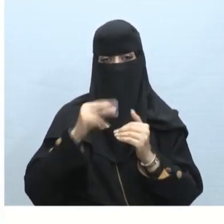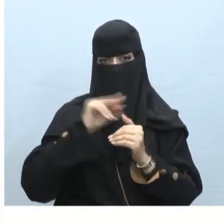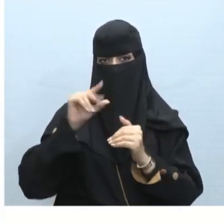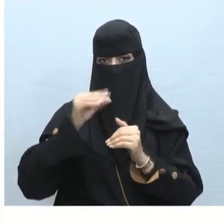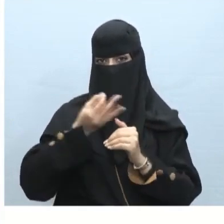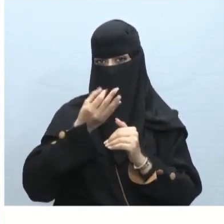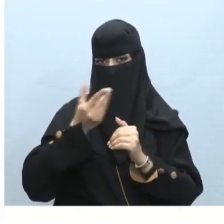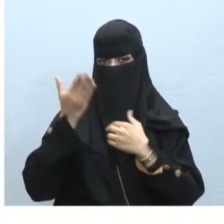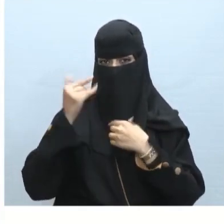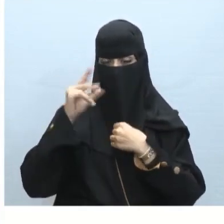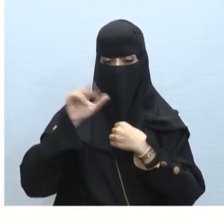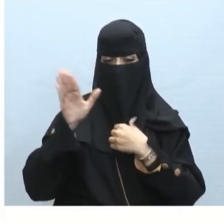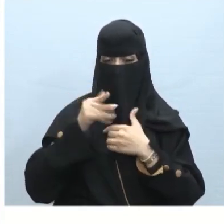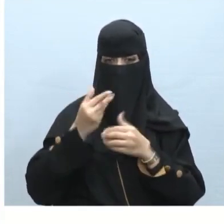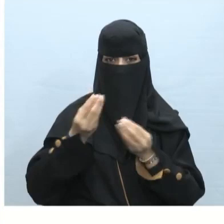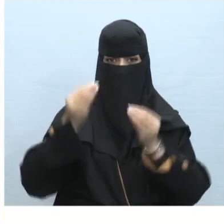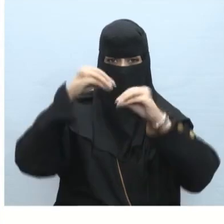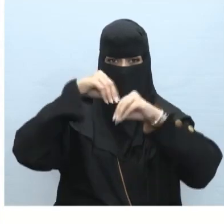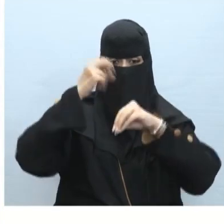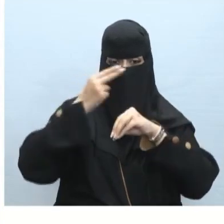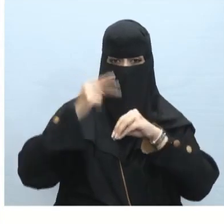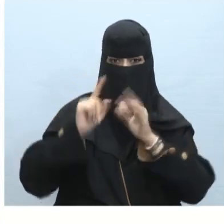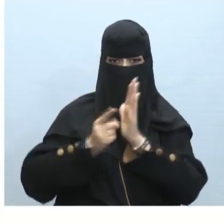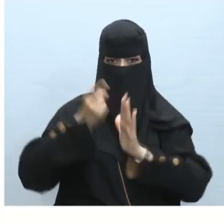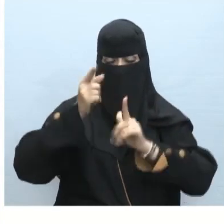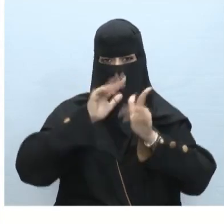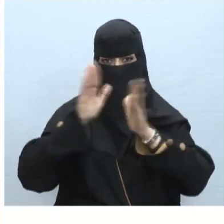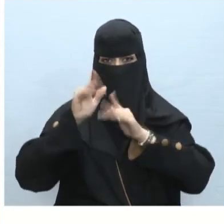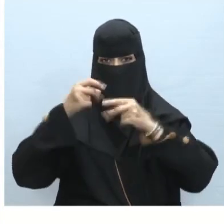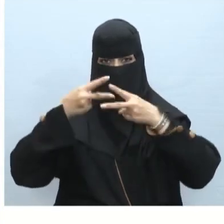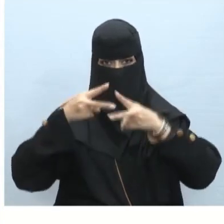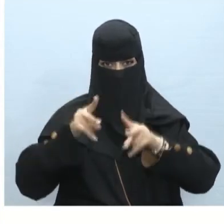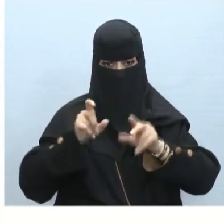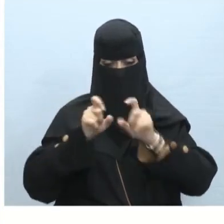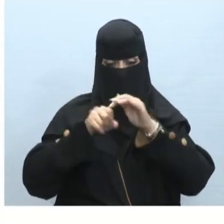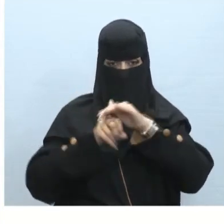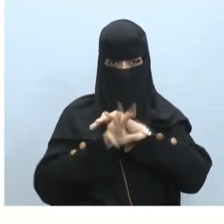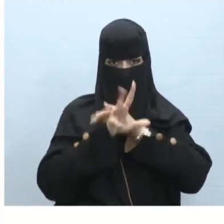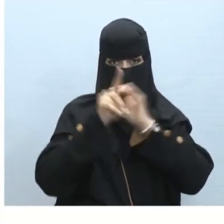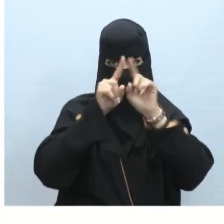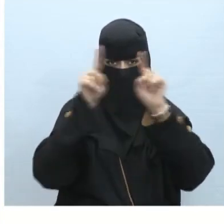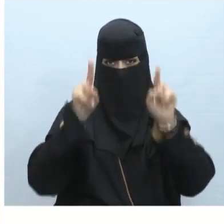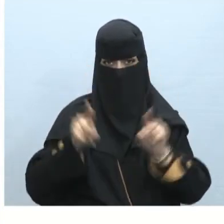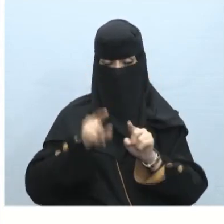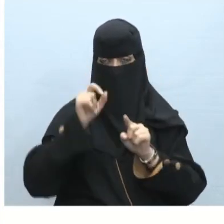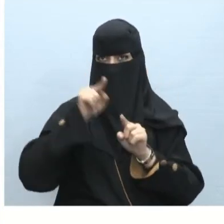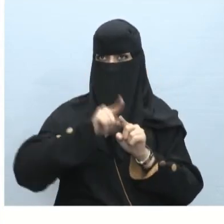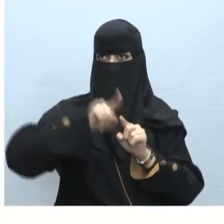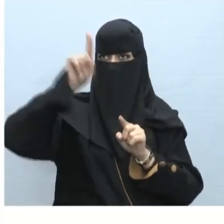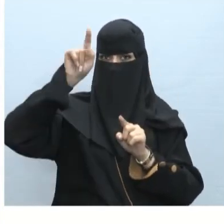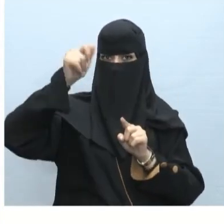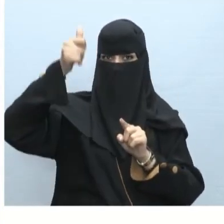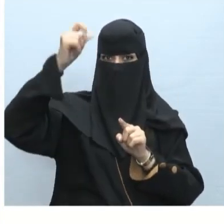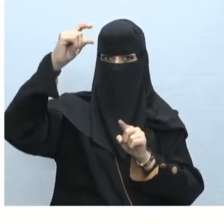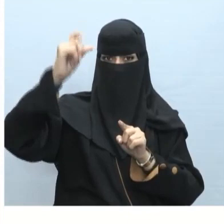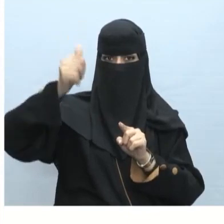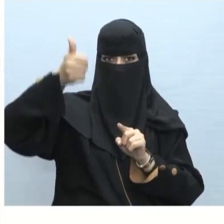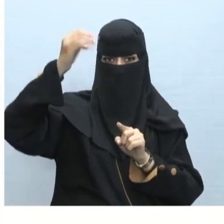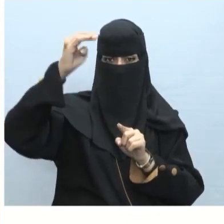انه لادراج رسم سمارت ارت اولا بعد فتح العرض التقديمي نحدد الشريحه التي